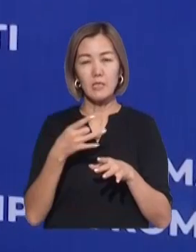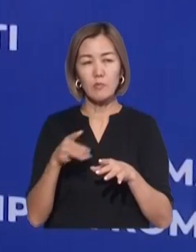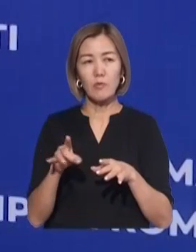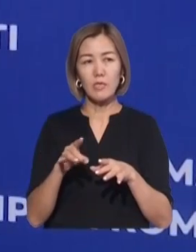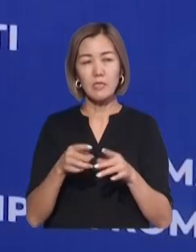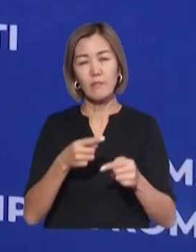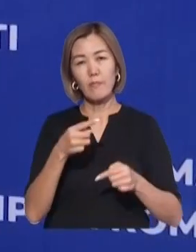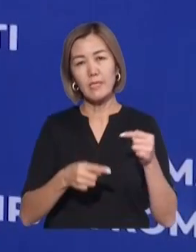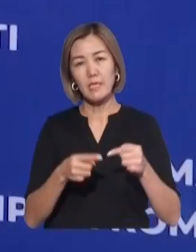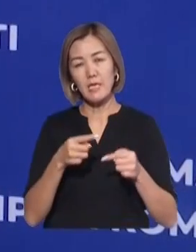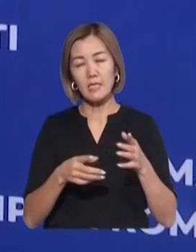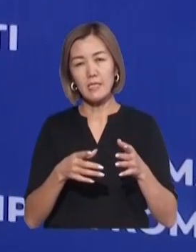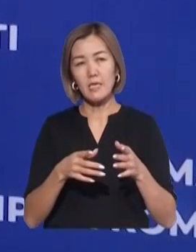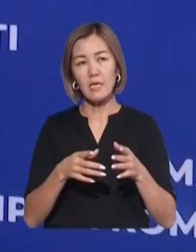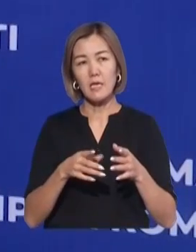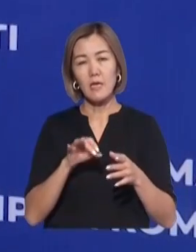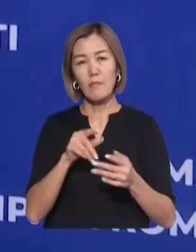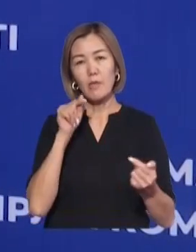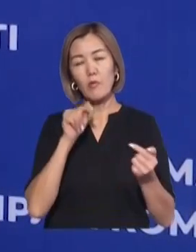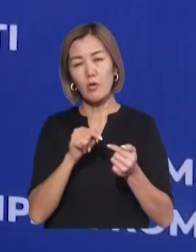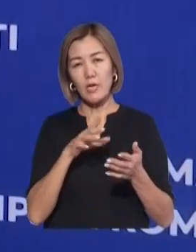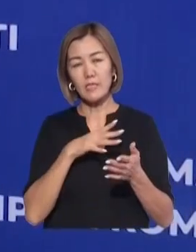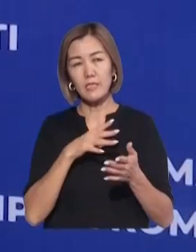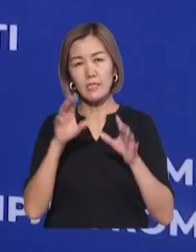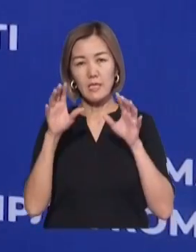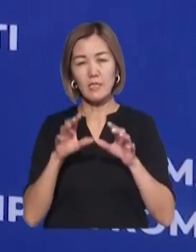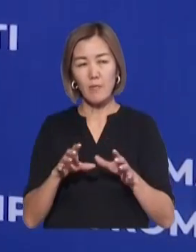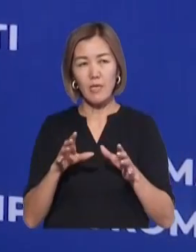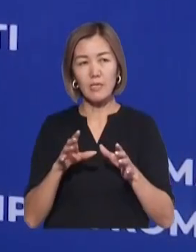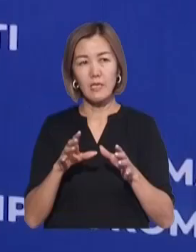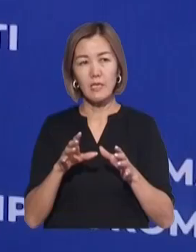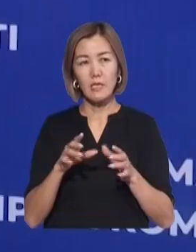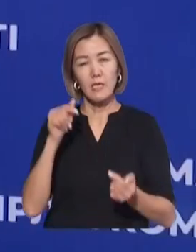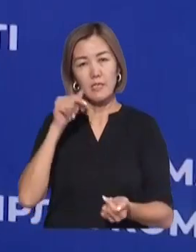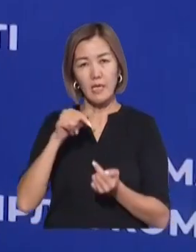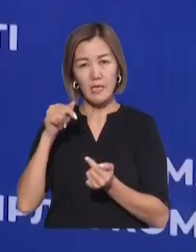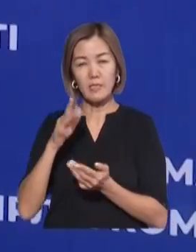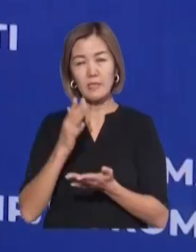Республикасының бәсекелестікке монополияға қарсы заңнамаларына сәйкес деген сөз.